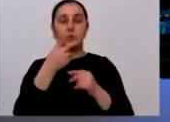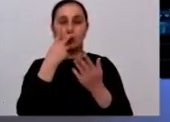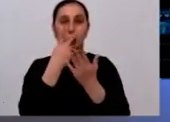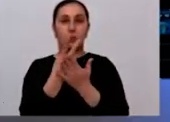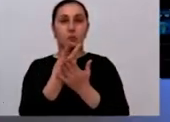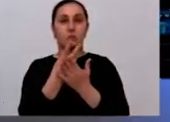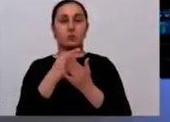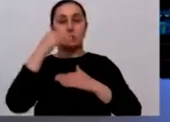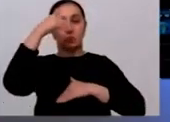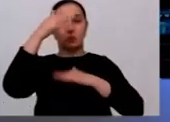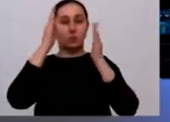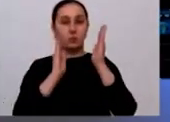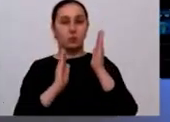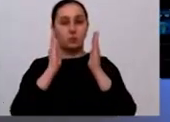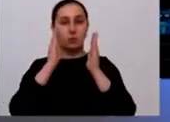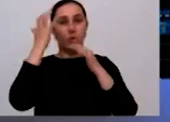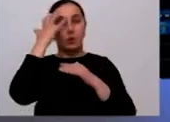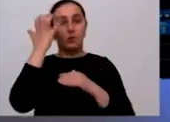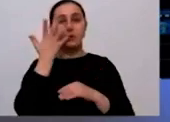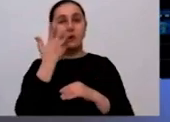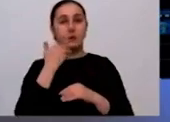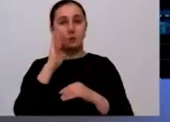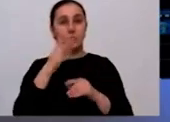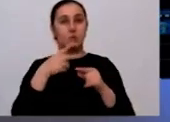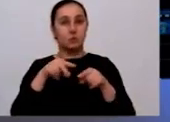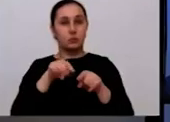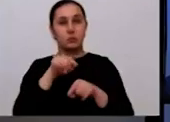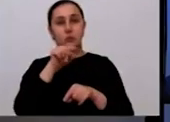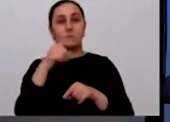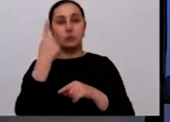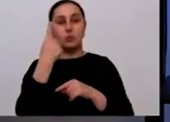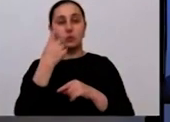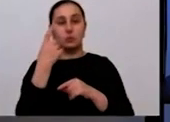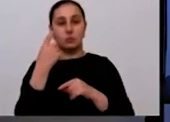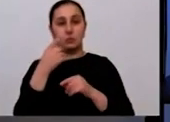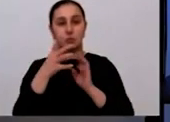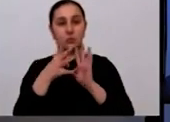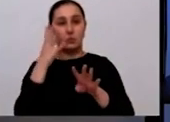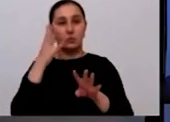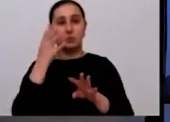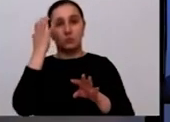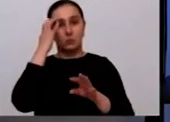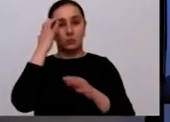ko'rinishi to'rburchak va qora rangda bo'ladi. Shuning uchun biz birinchi to'rburchak rangni tanlab olamiz.